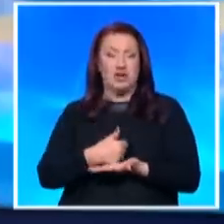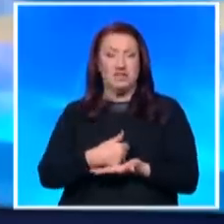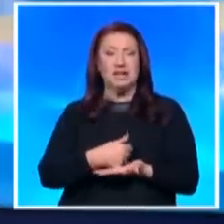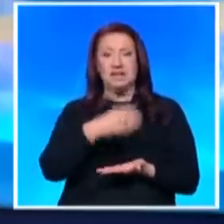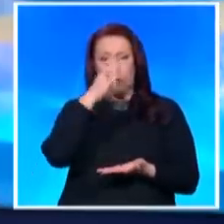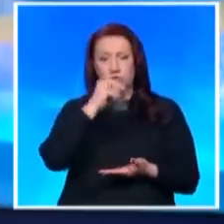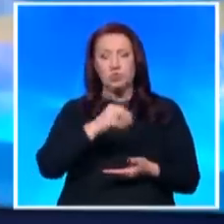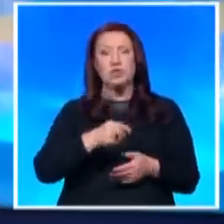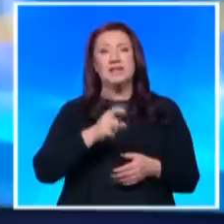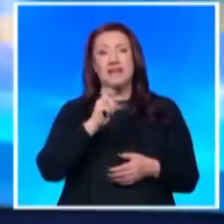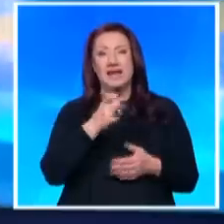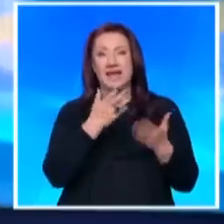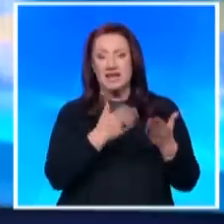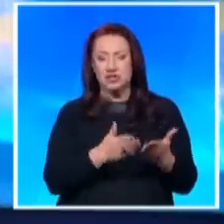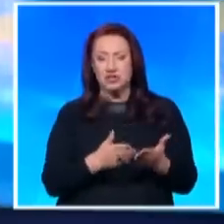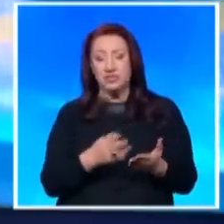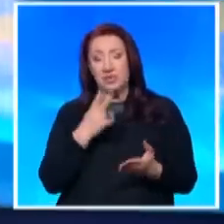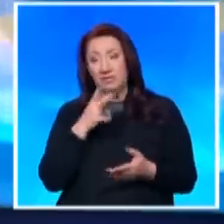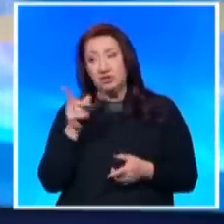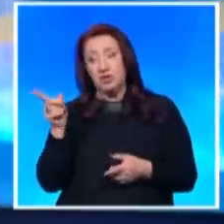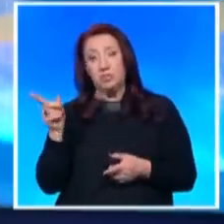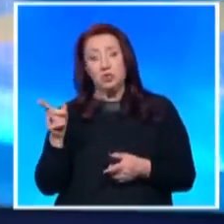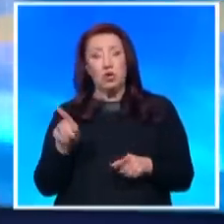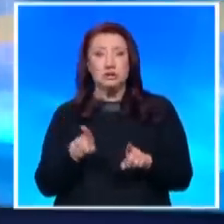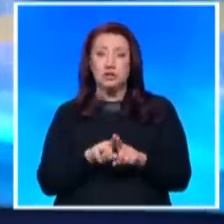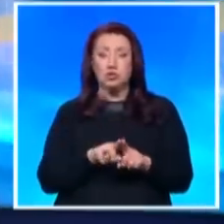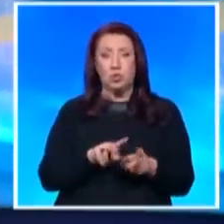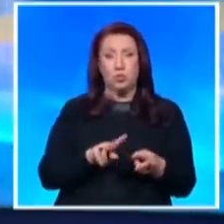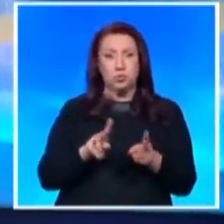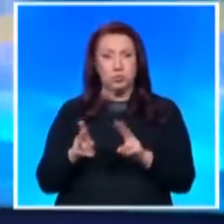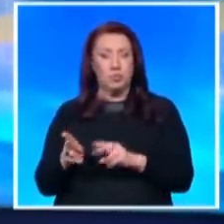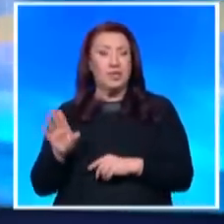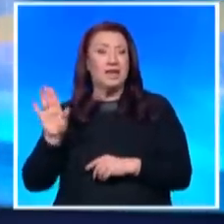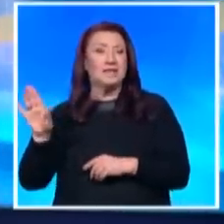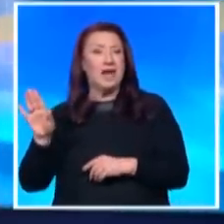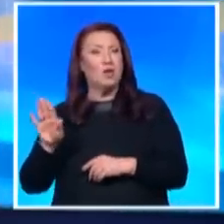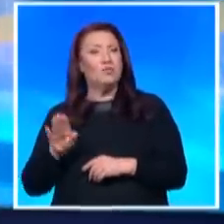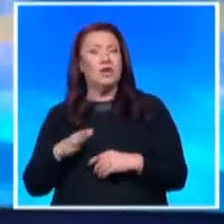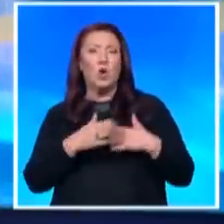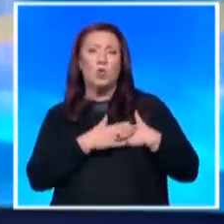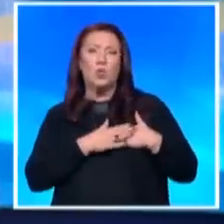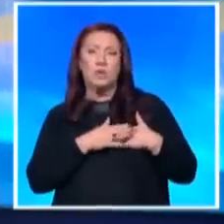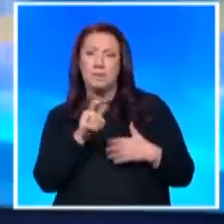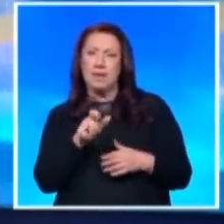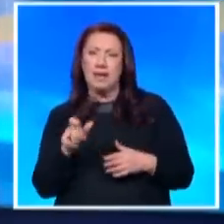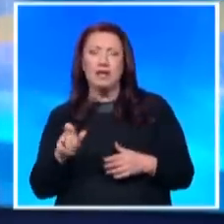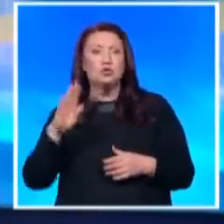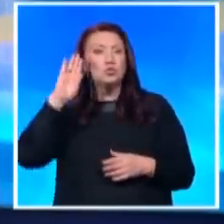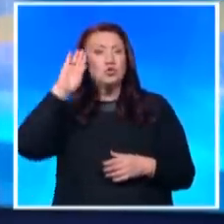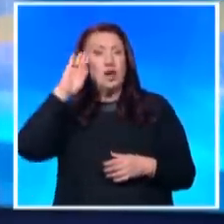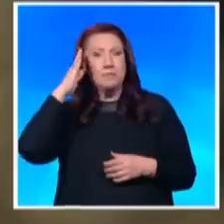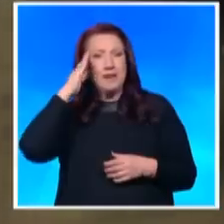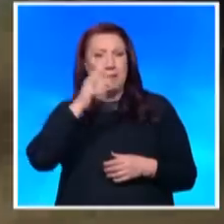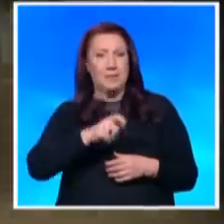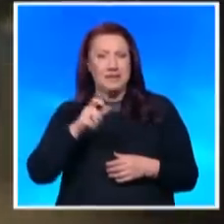който наблюдаваме и при него, от любимците му, които направи служебни министри, изведнъж се превърнаха в